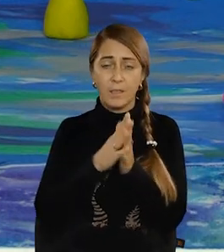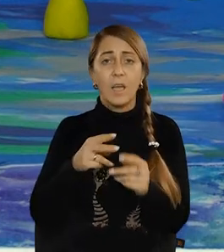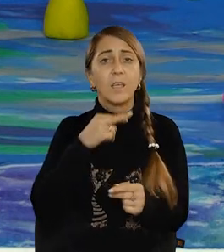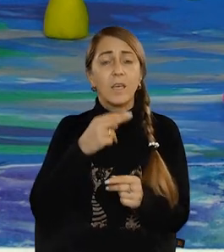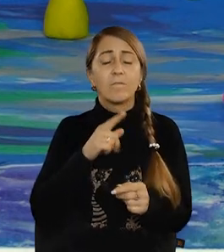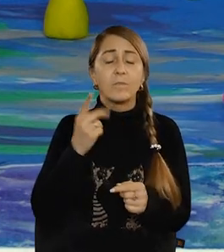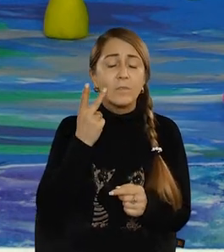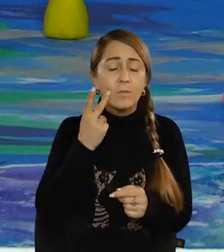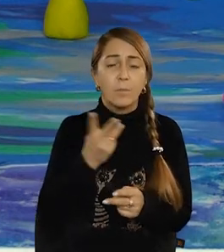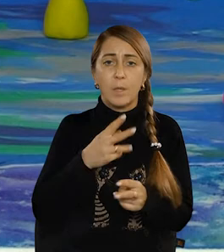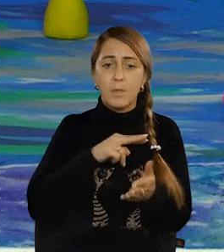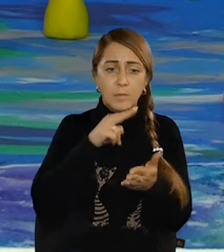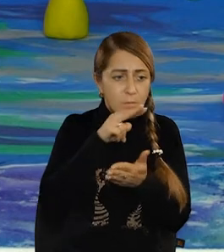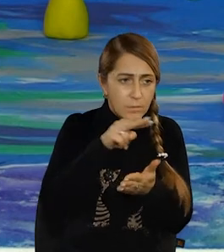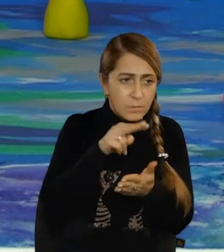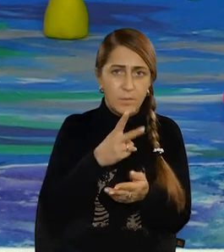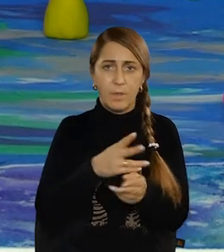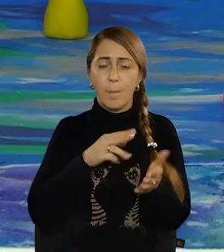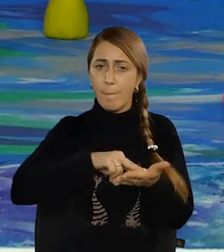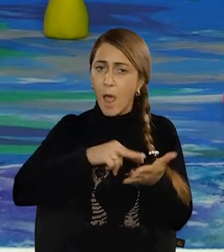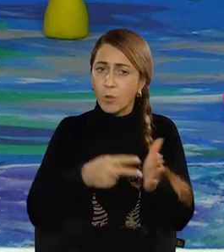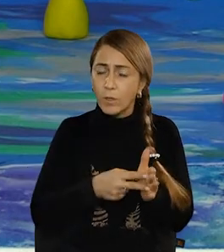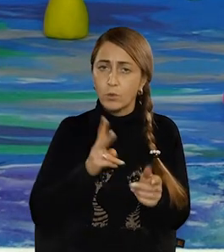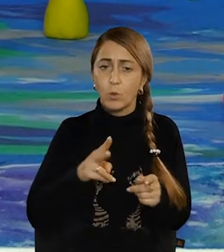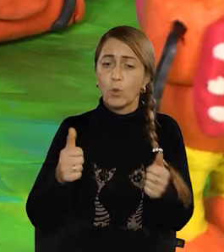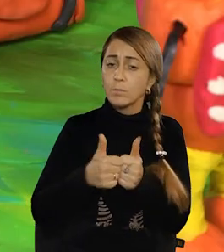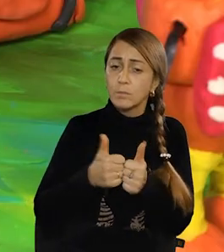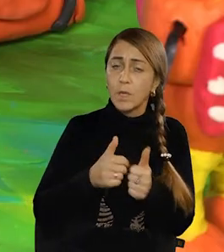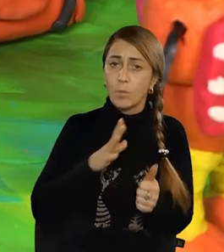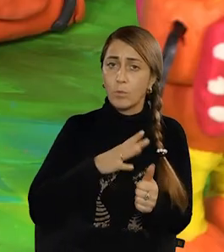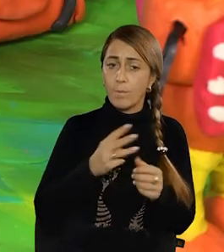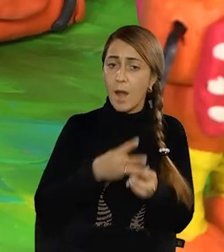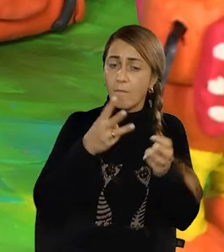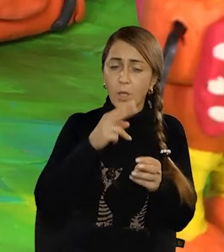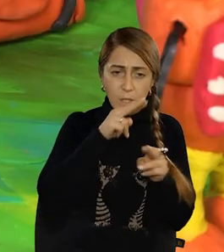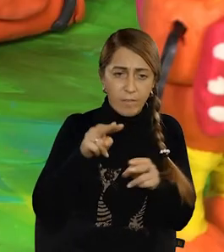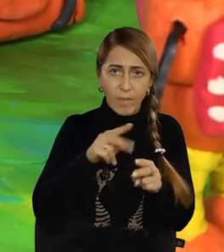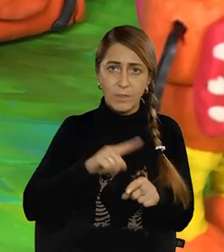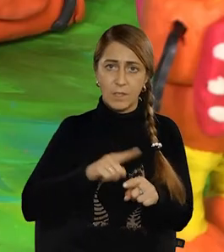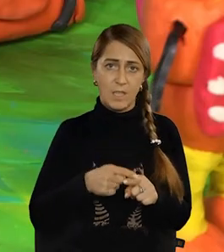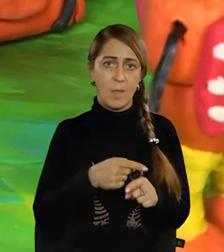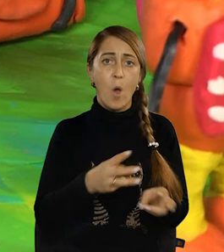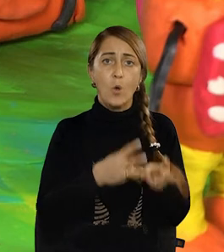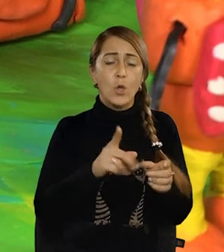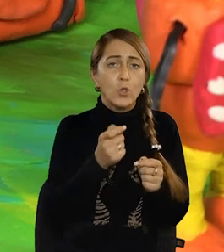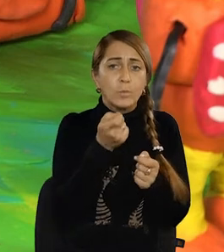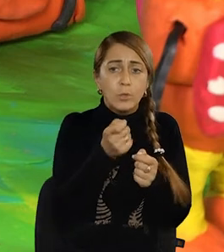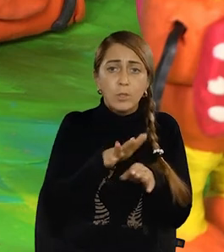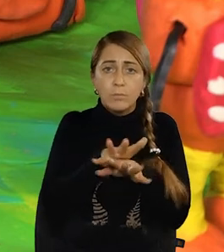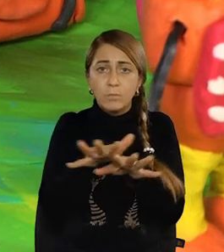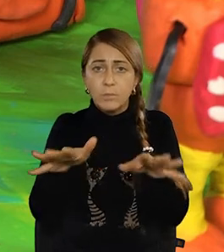потрібно планувати, щоб хтось був біля багаття та спостерігав, щоб ані іскринки, ані розпеченої частинки з нього нікуди